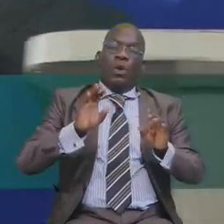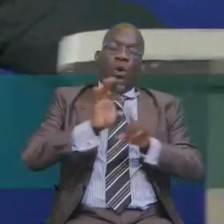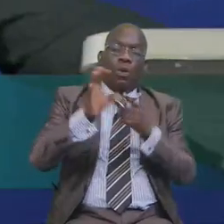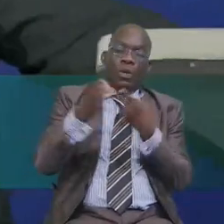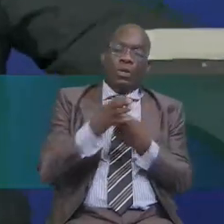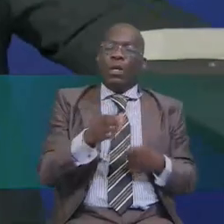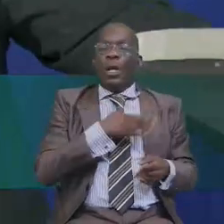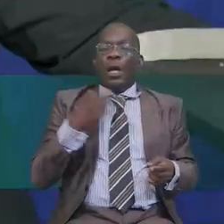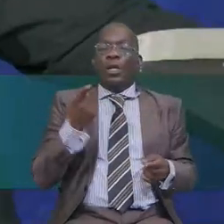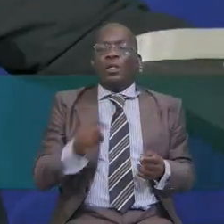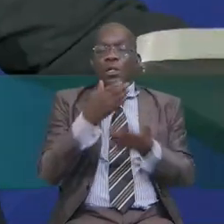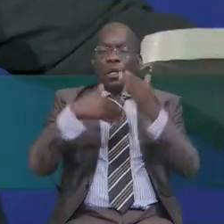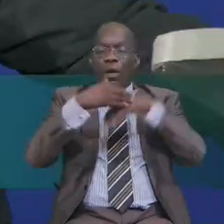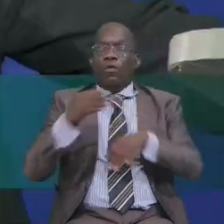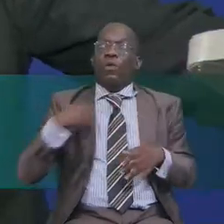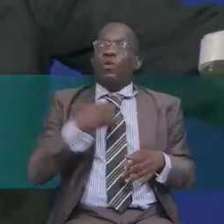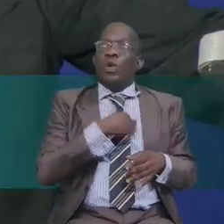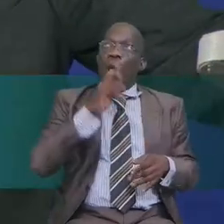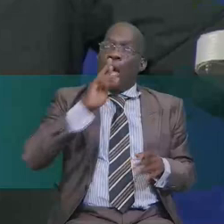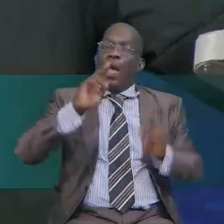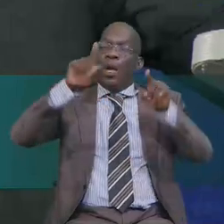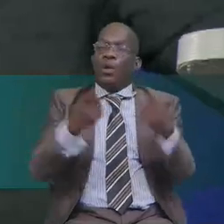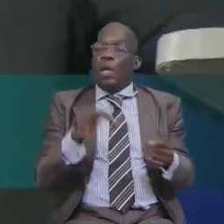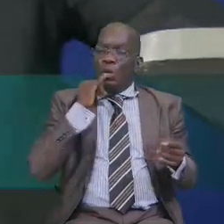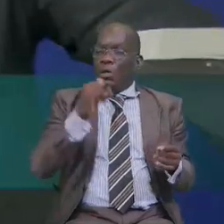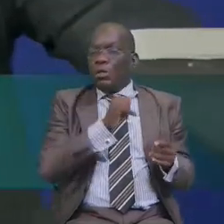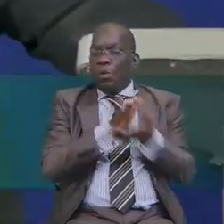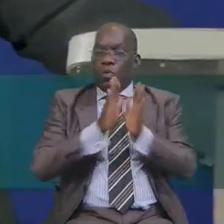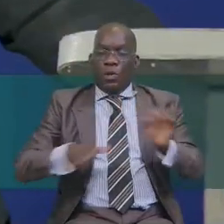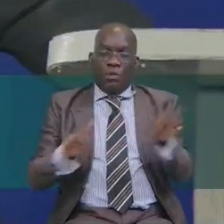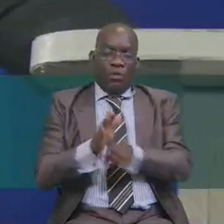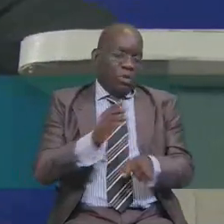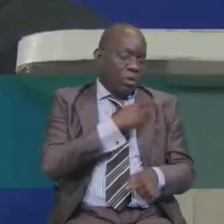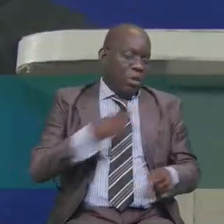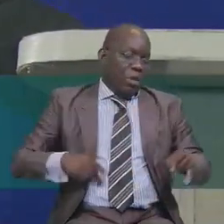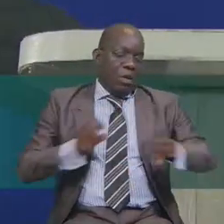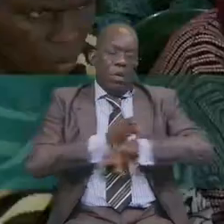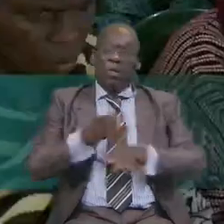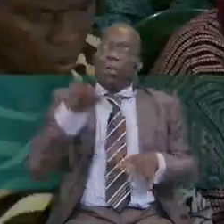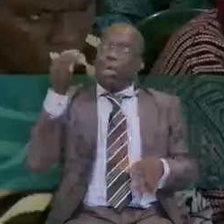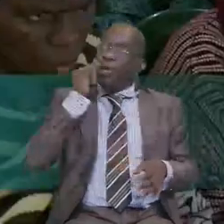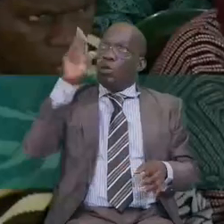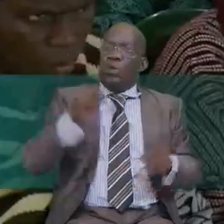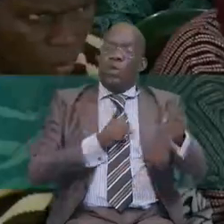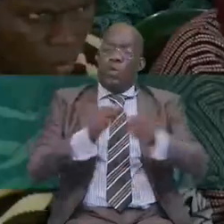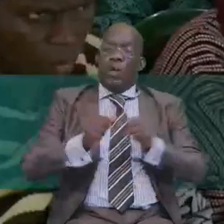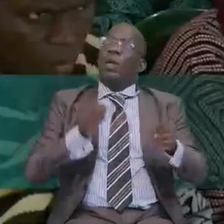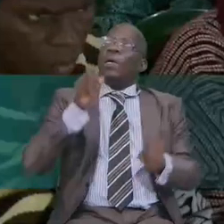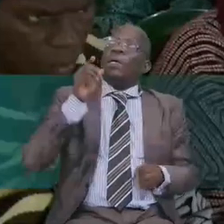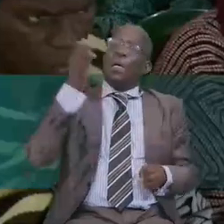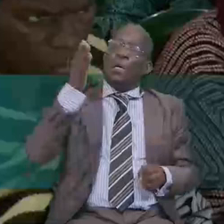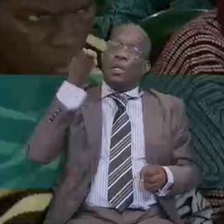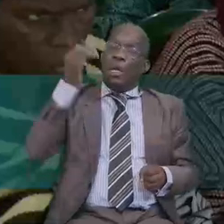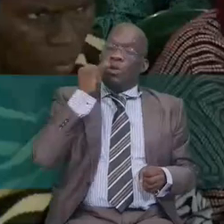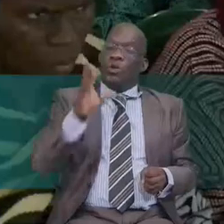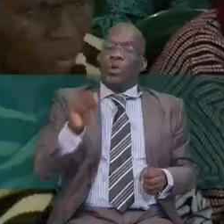le ciel où nous allons, c'est un royaume paisible. Là, il n'y a pas de conflit, il n'y a pas de guerre. Et il dit,